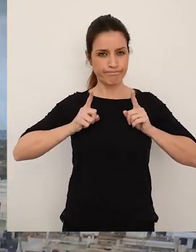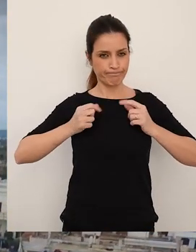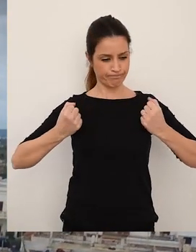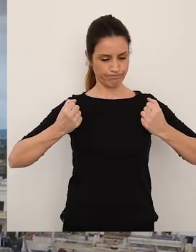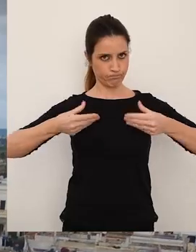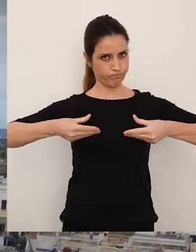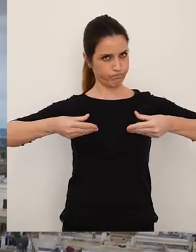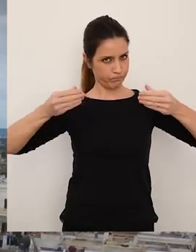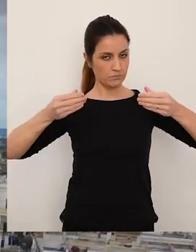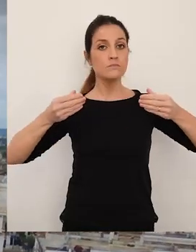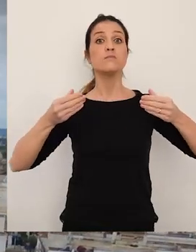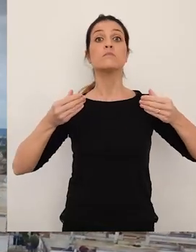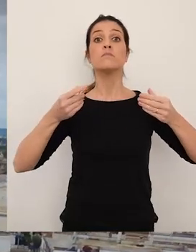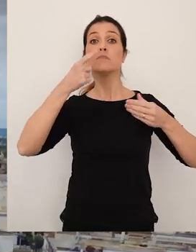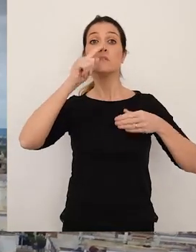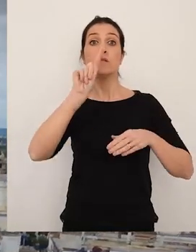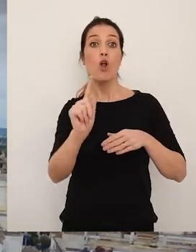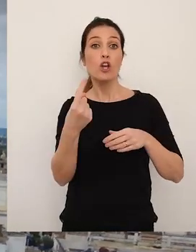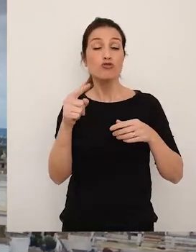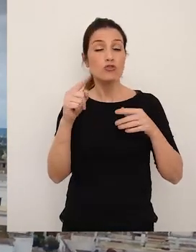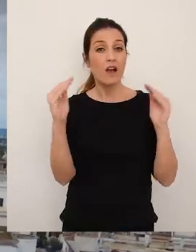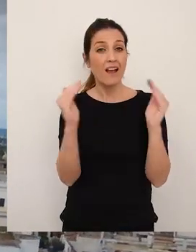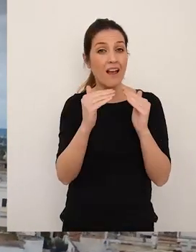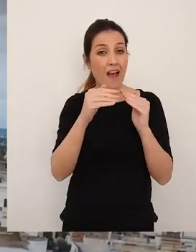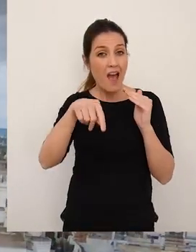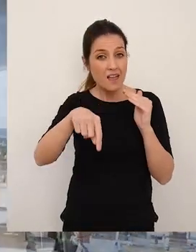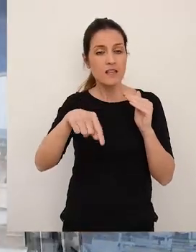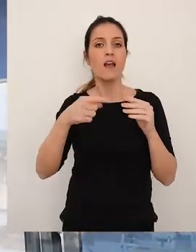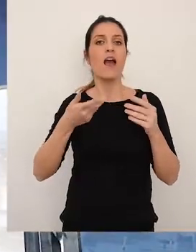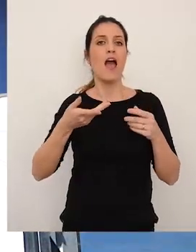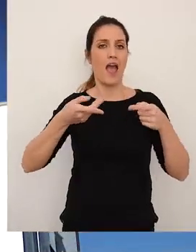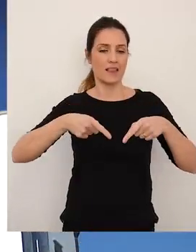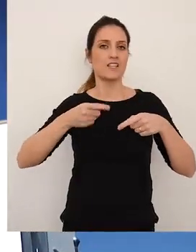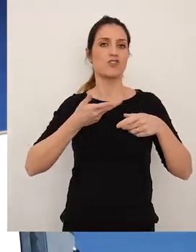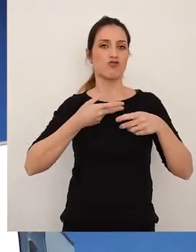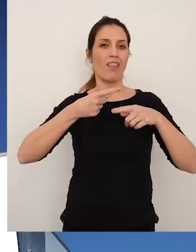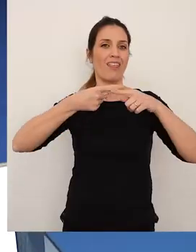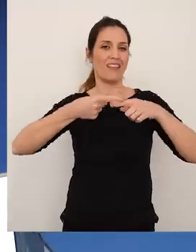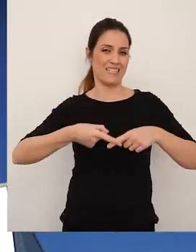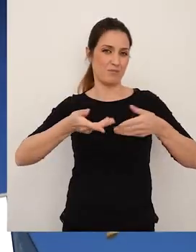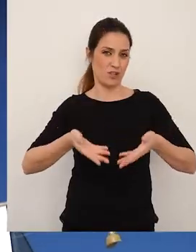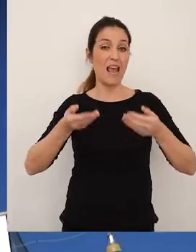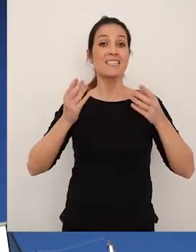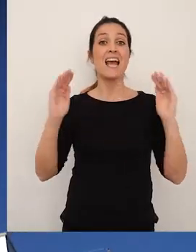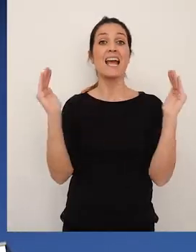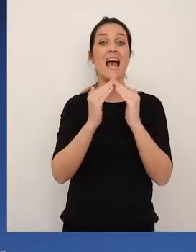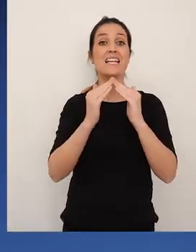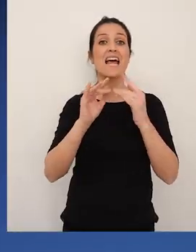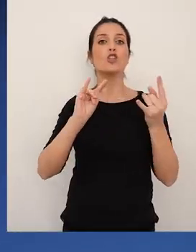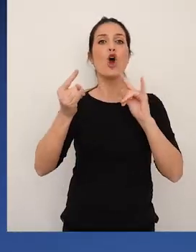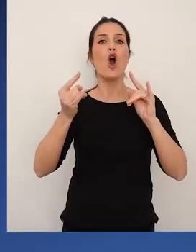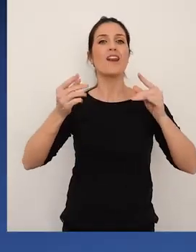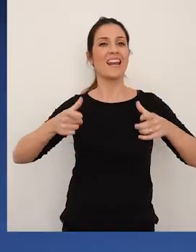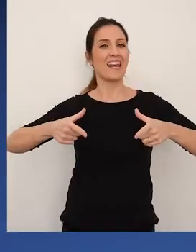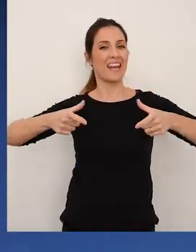autodifesa. Di queste tipologie di case, oggi resta come testimonianza la casa a torre, situata alle spalle della chiesa